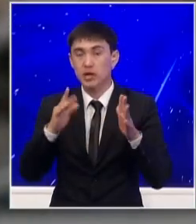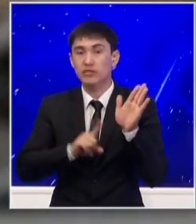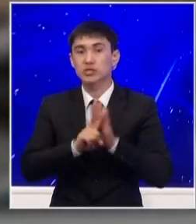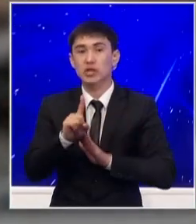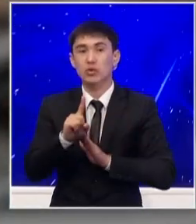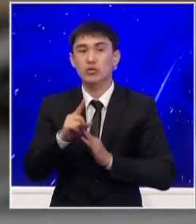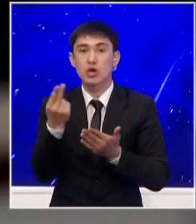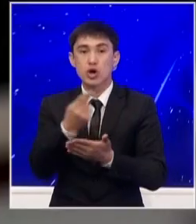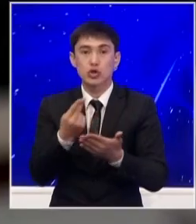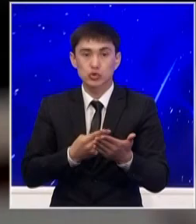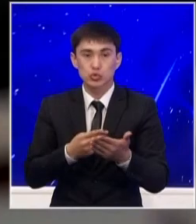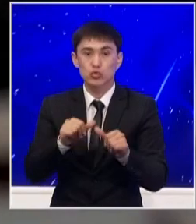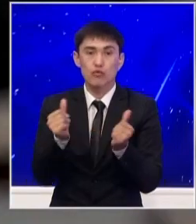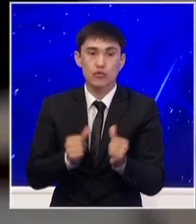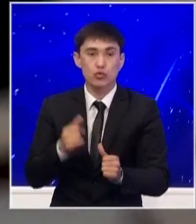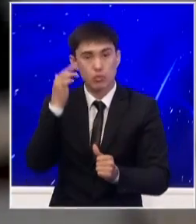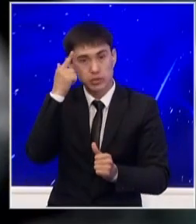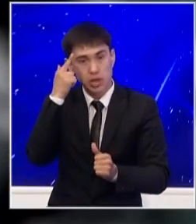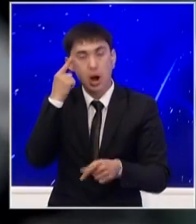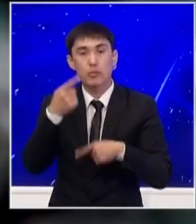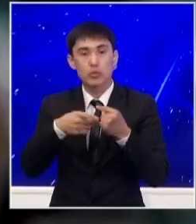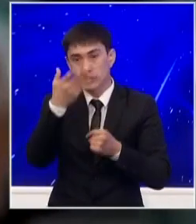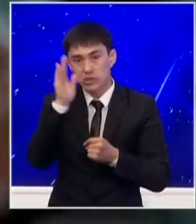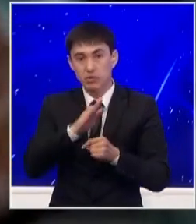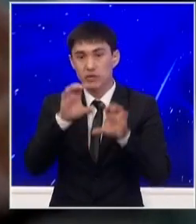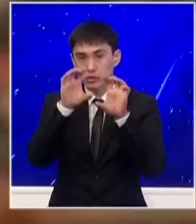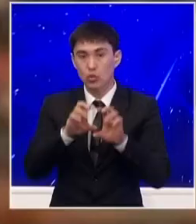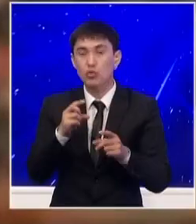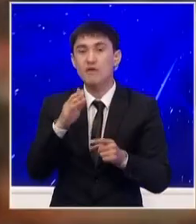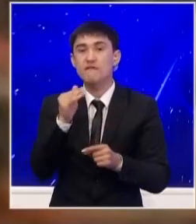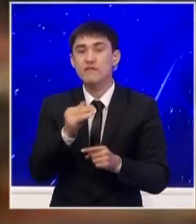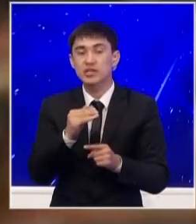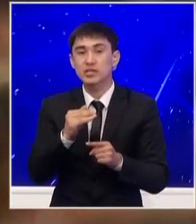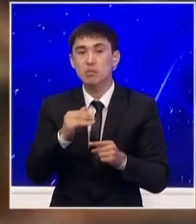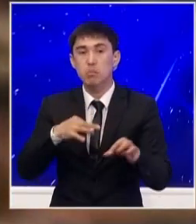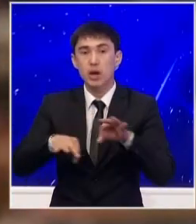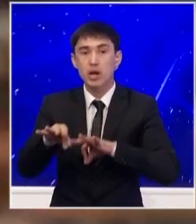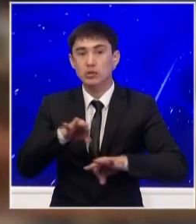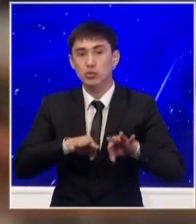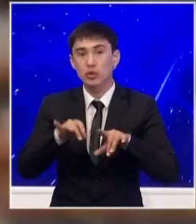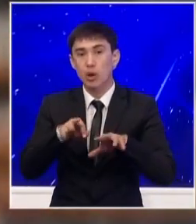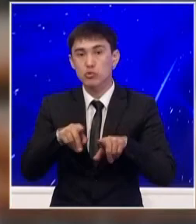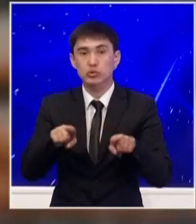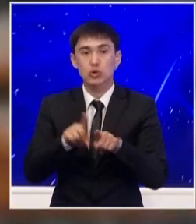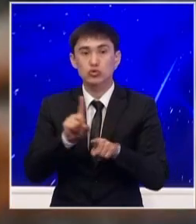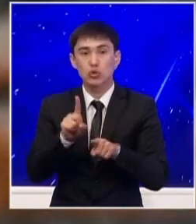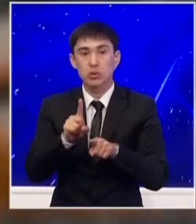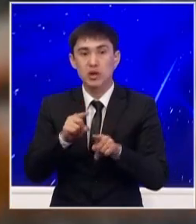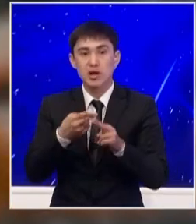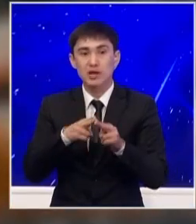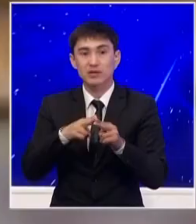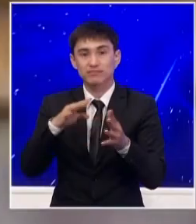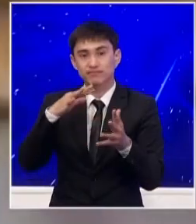он рисует будущую фигуру в мыслях, не забывает и о законах физики. Проектирует чертежи на компьютере так, чтобы